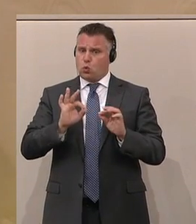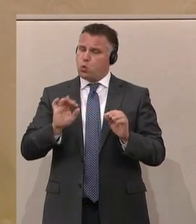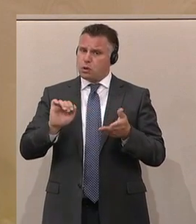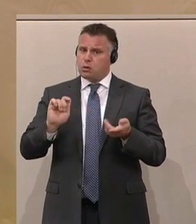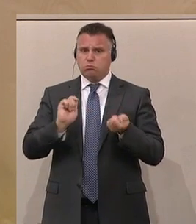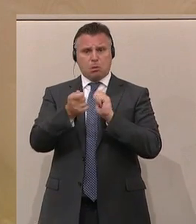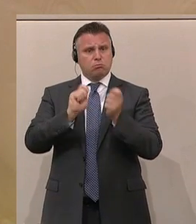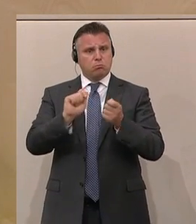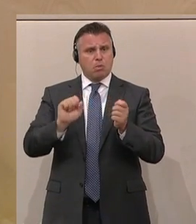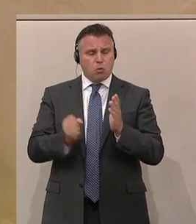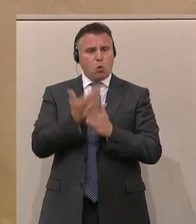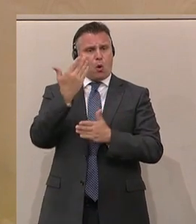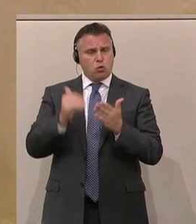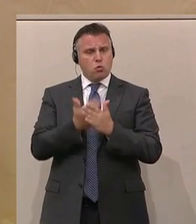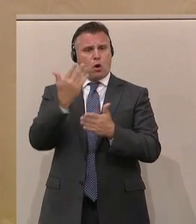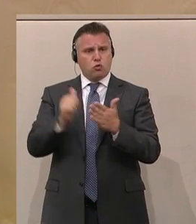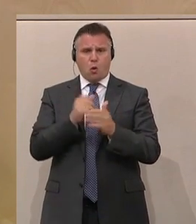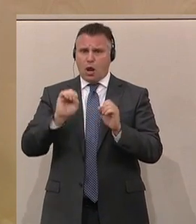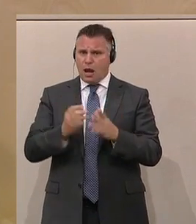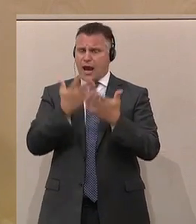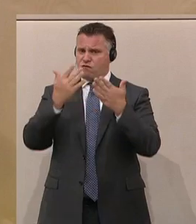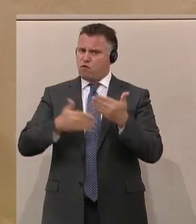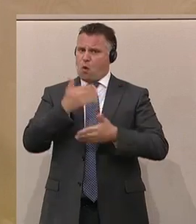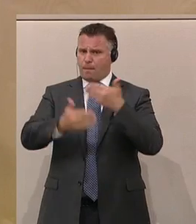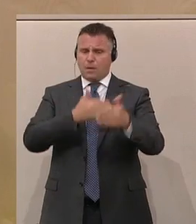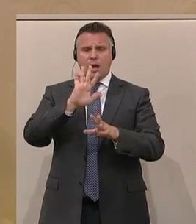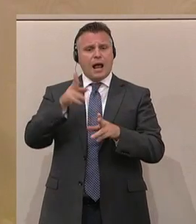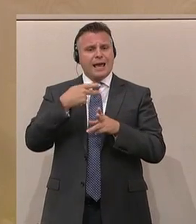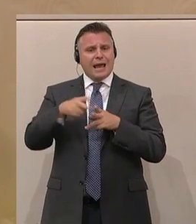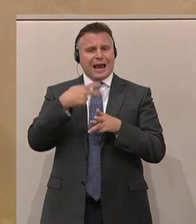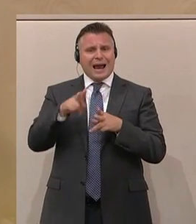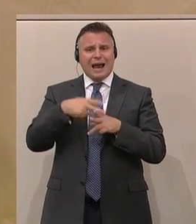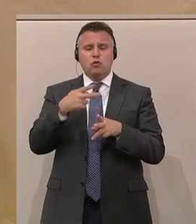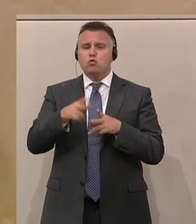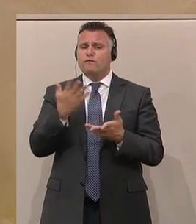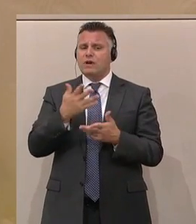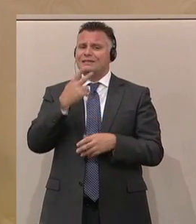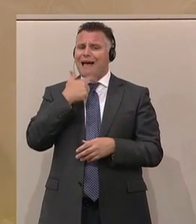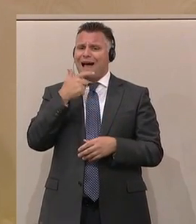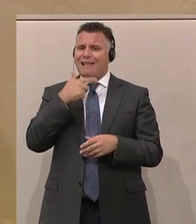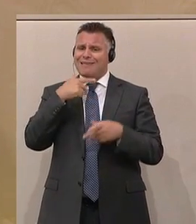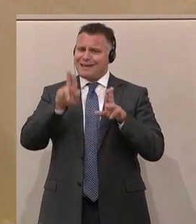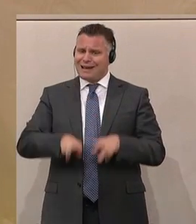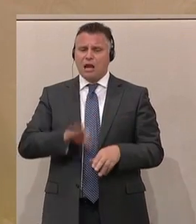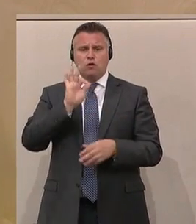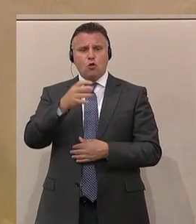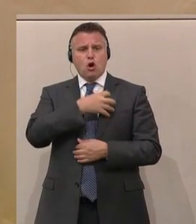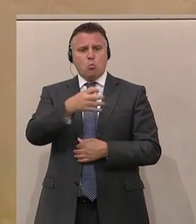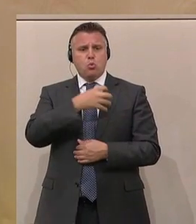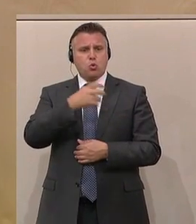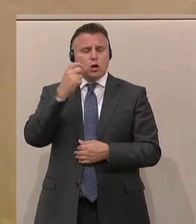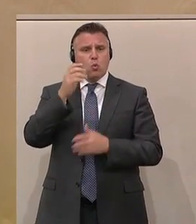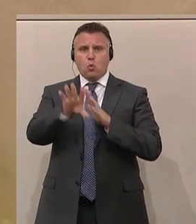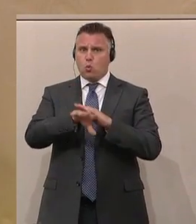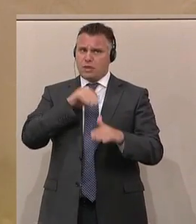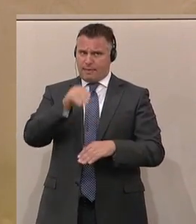und startet eben mit einer umfassenden Rechtsbereinigung zugunsten aller Bürgerinnen und Bürger, zugunsten aller Unternehmerinnen und Unternehmer.